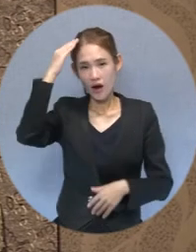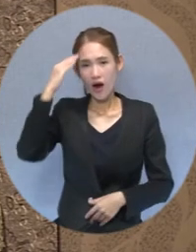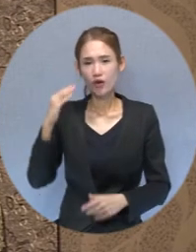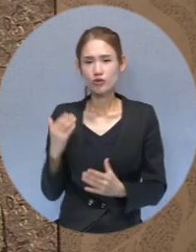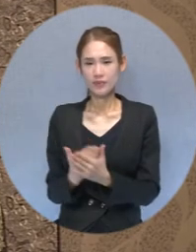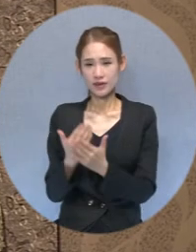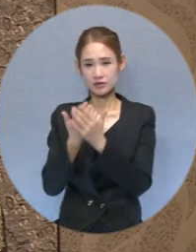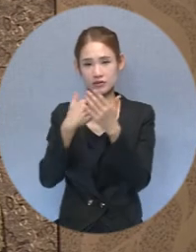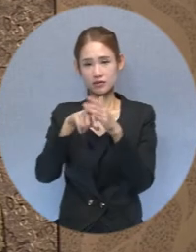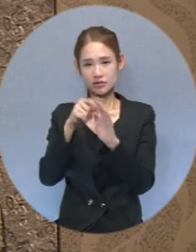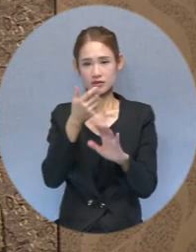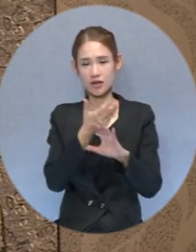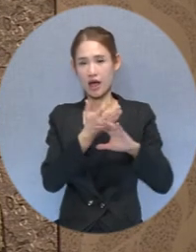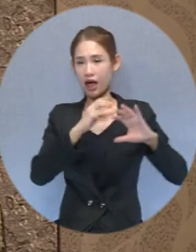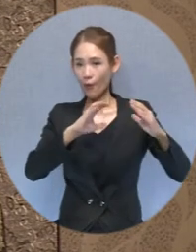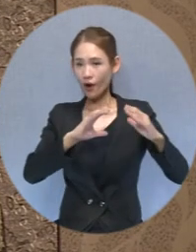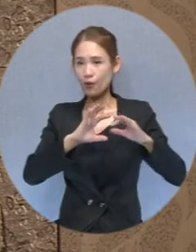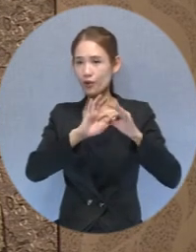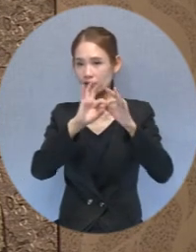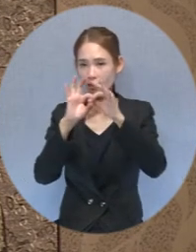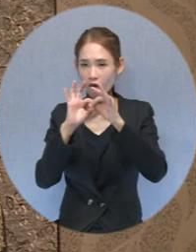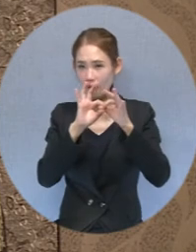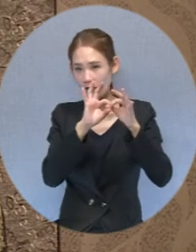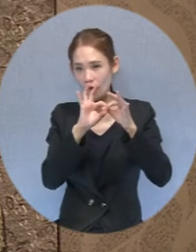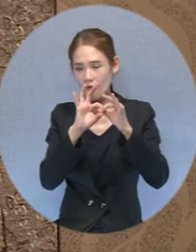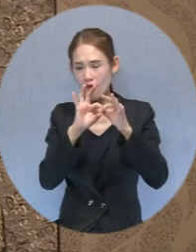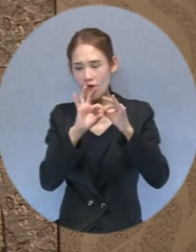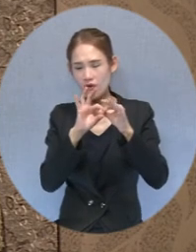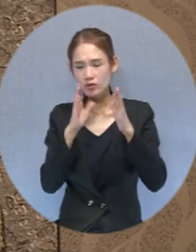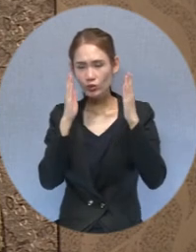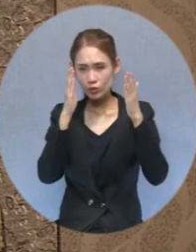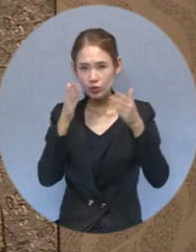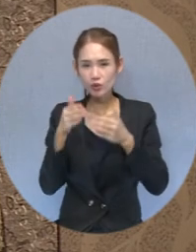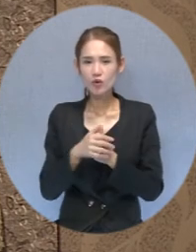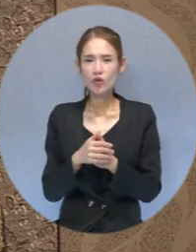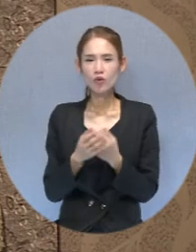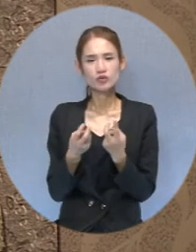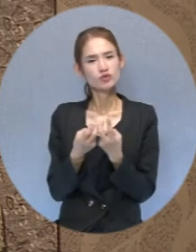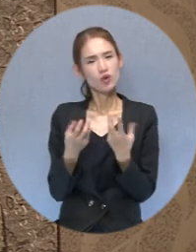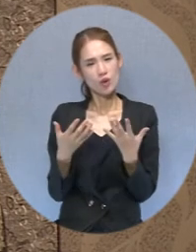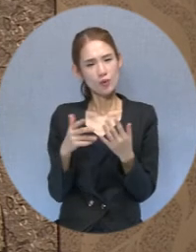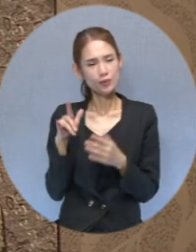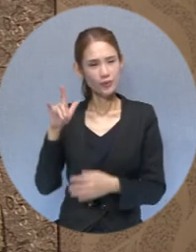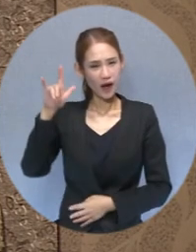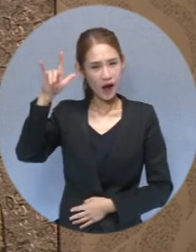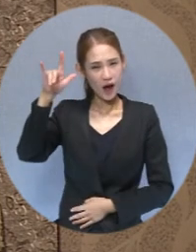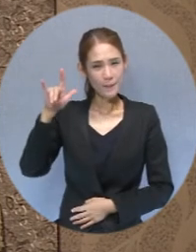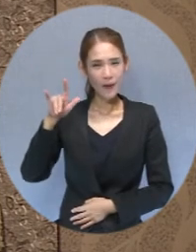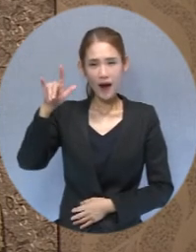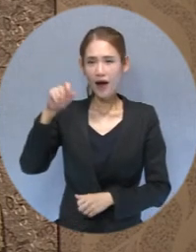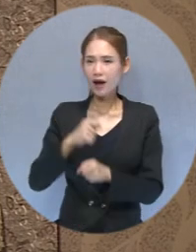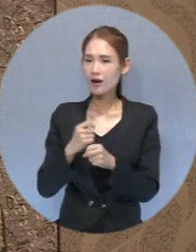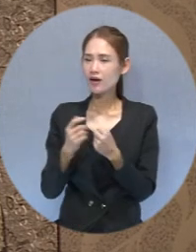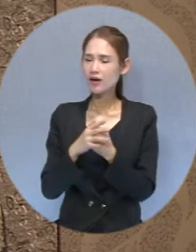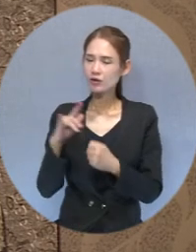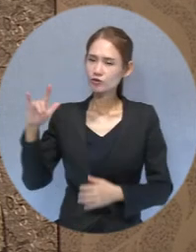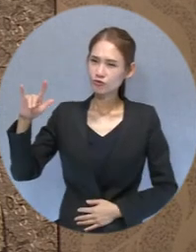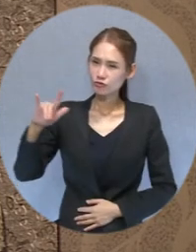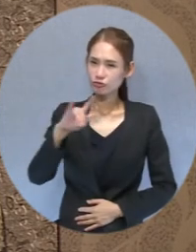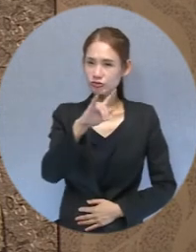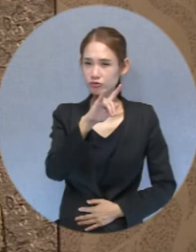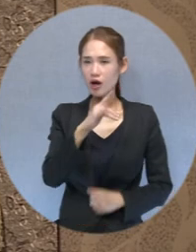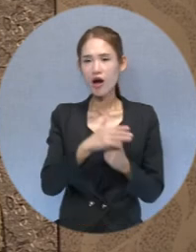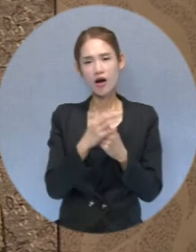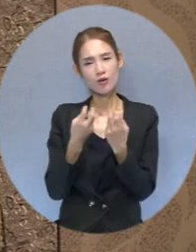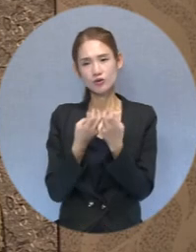발전하기 위해서 해외로 연결되는 창이고 하니까 네. 비행기가 다니는 거는 어쩔 수가 없는데 몇